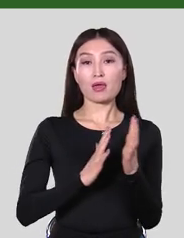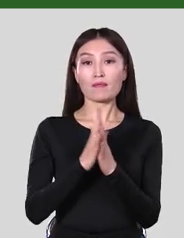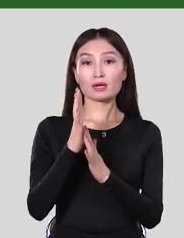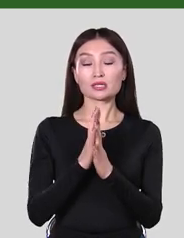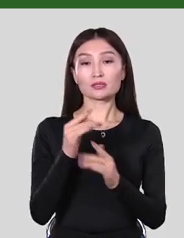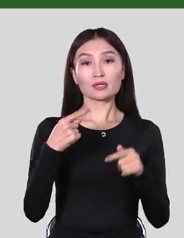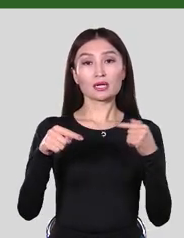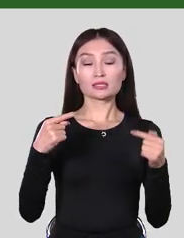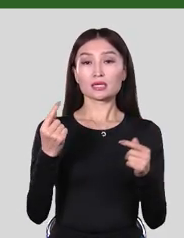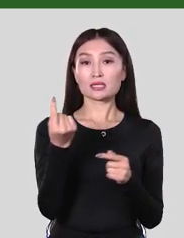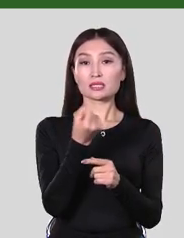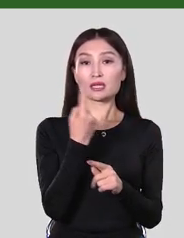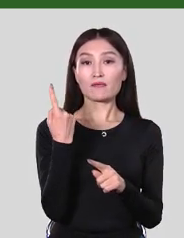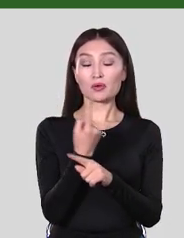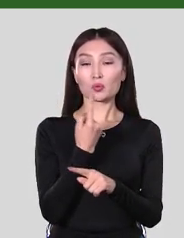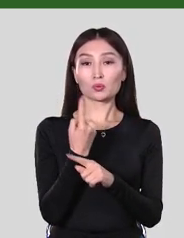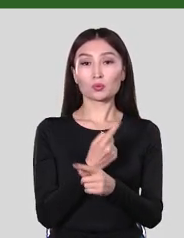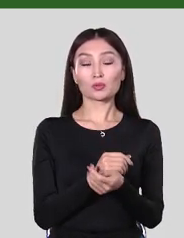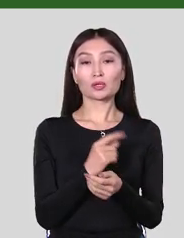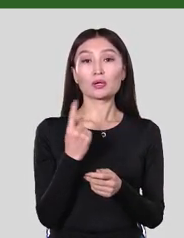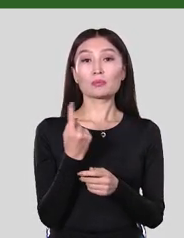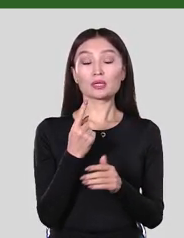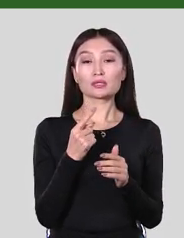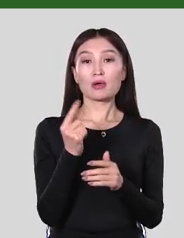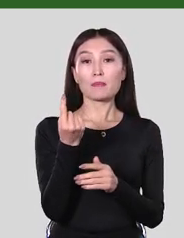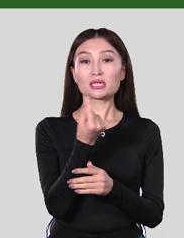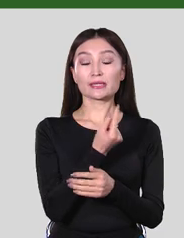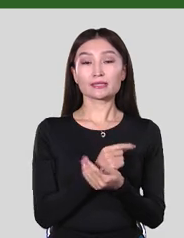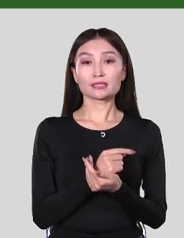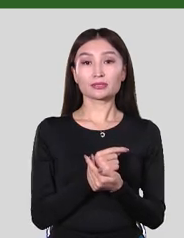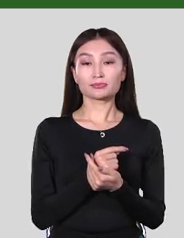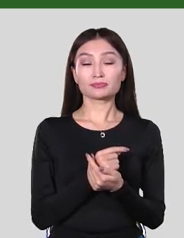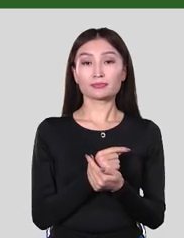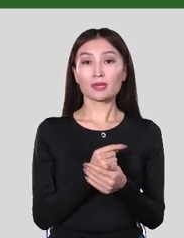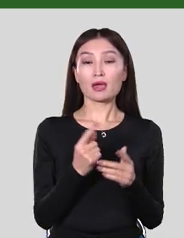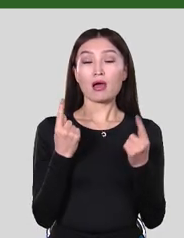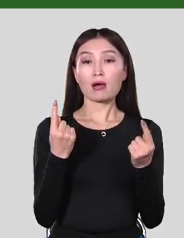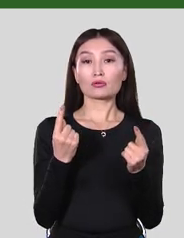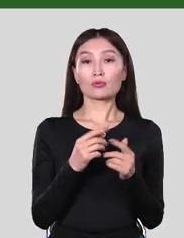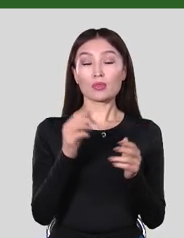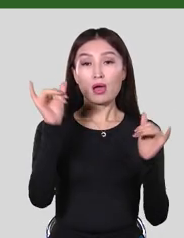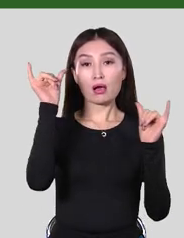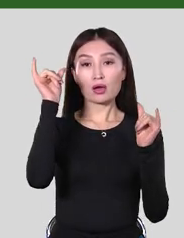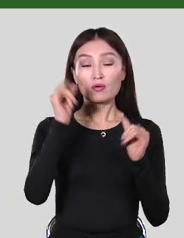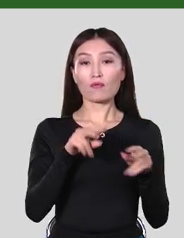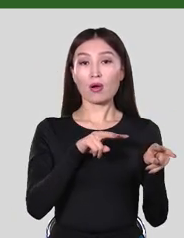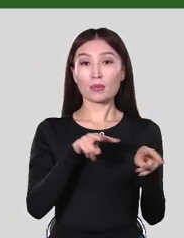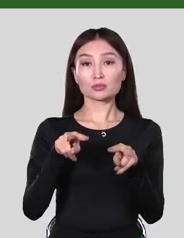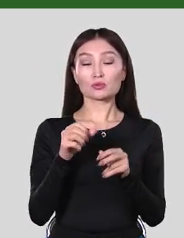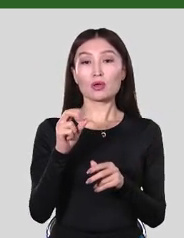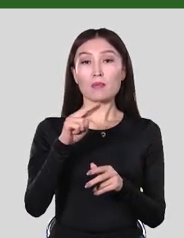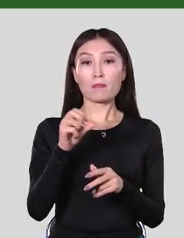выращивают разнообразные зерновые культуры, прежде всего пшеница. Огромные стада коров пасут в